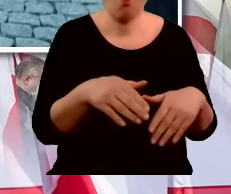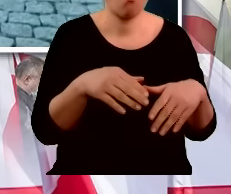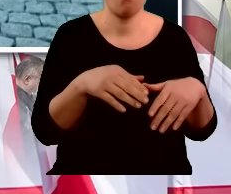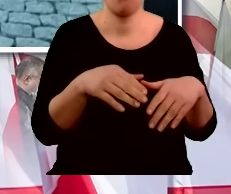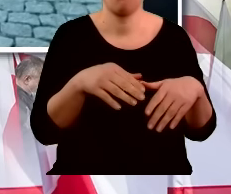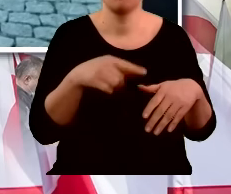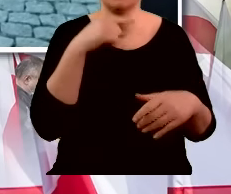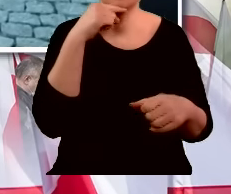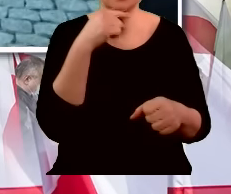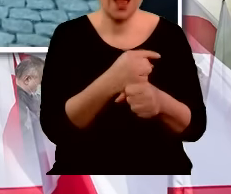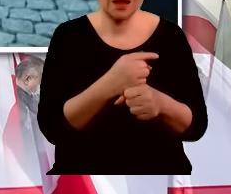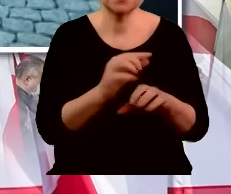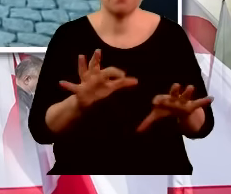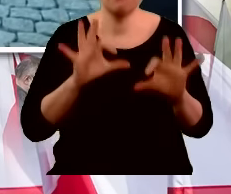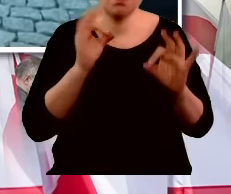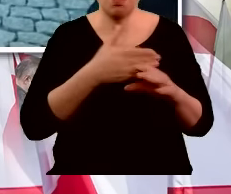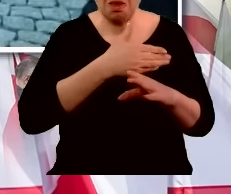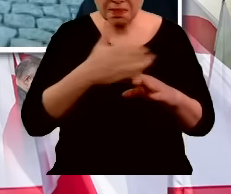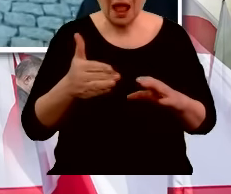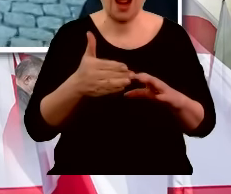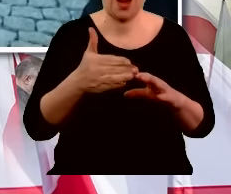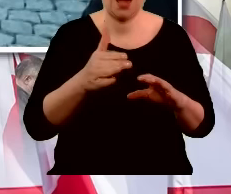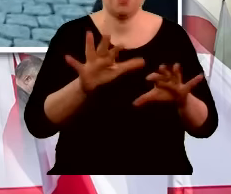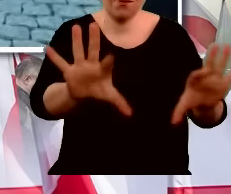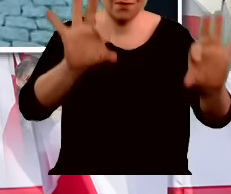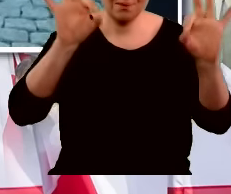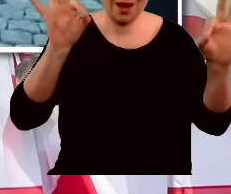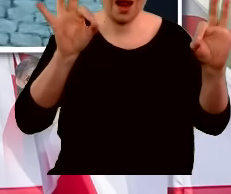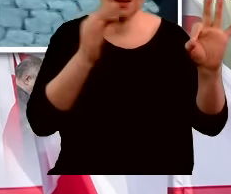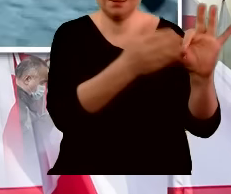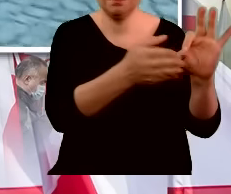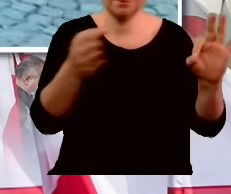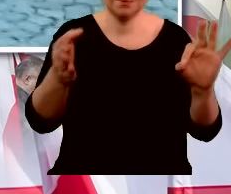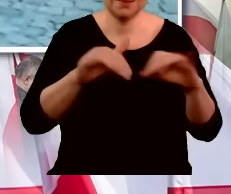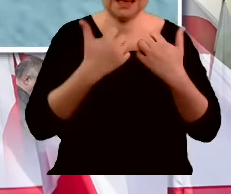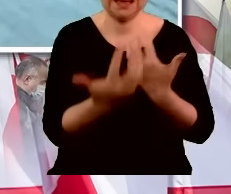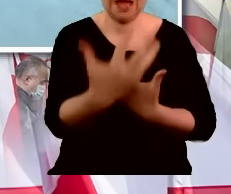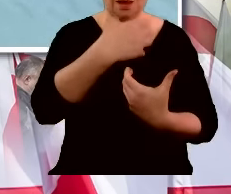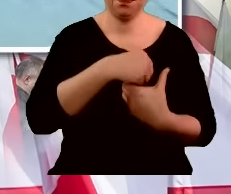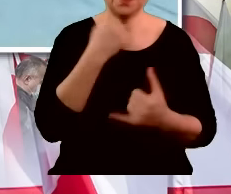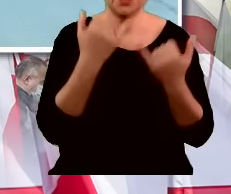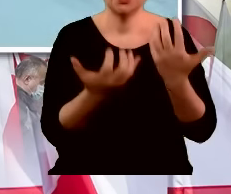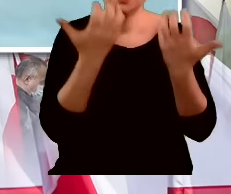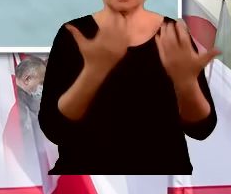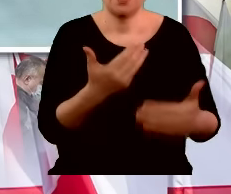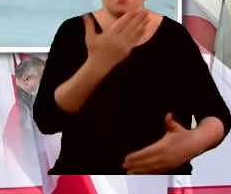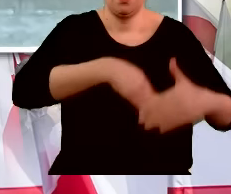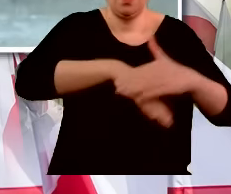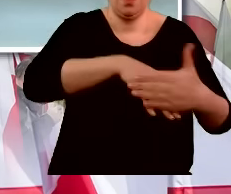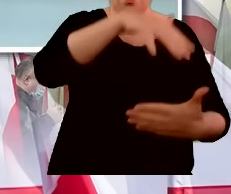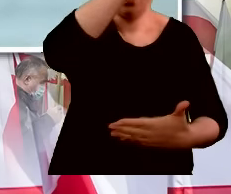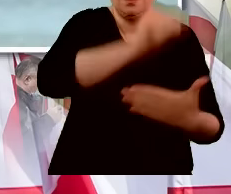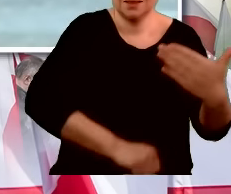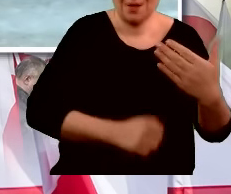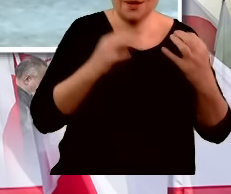wyborczą o powierzeniu mandatu posłów na Sejm. I jeżeli my ich teraz chcemy pozbawiać mandatu poselskiego, no to